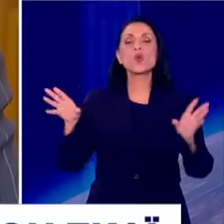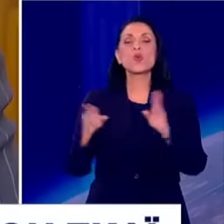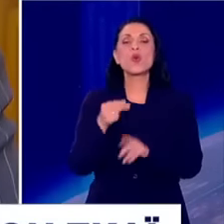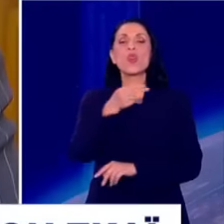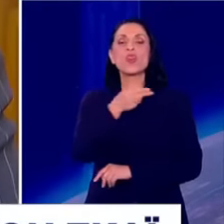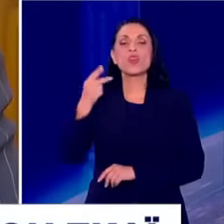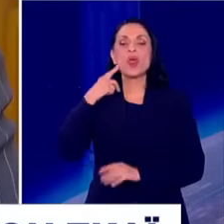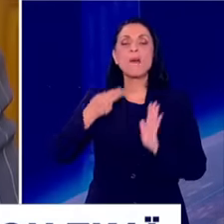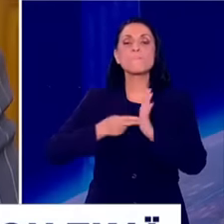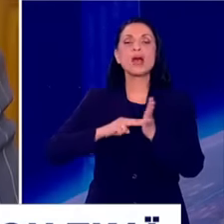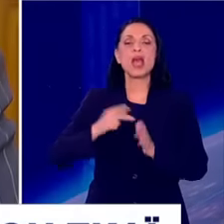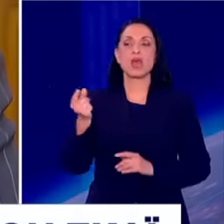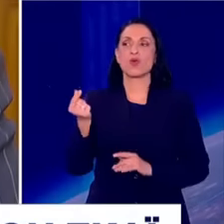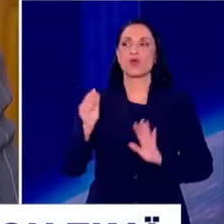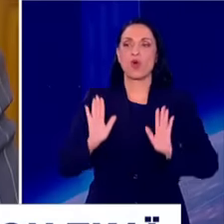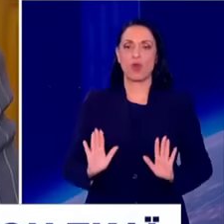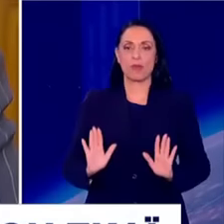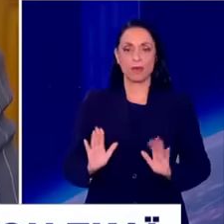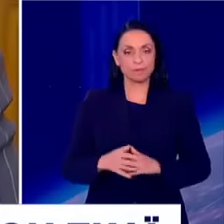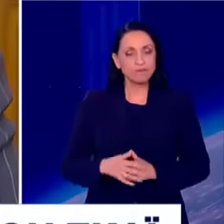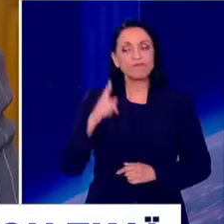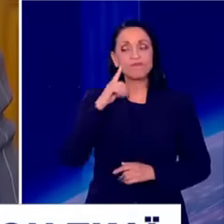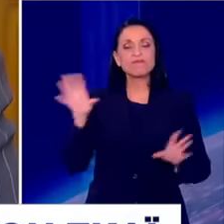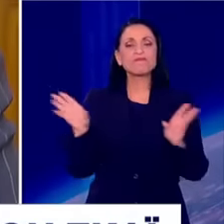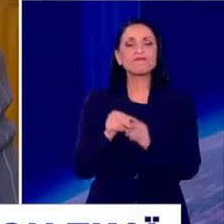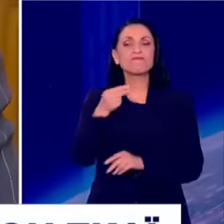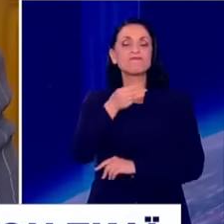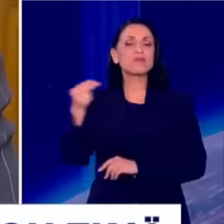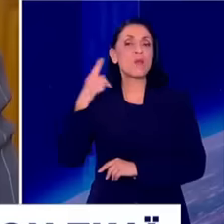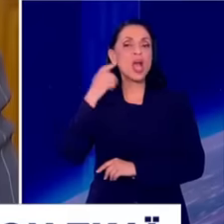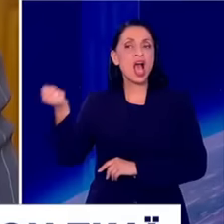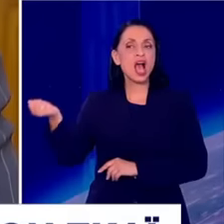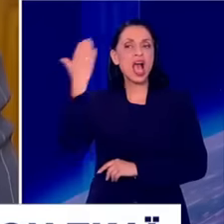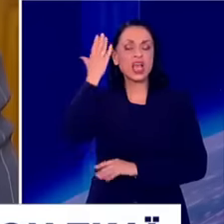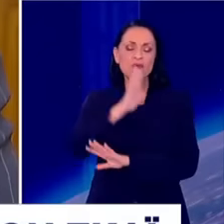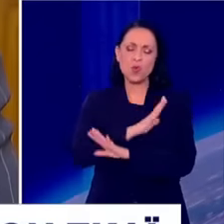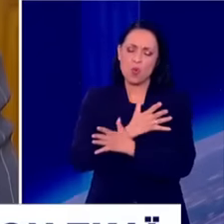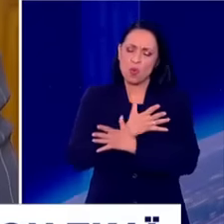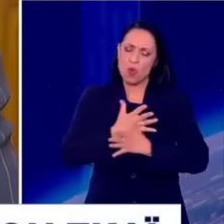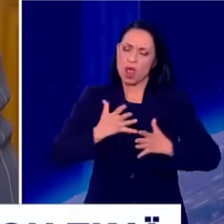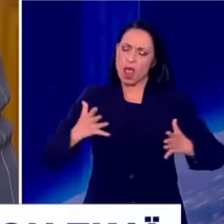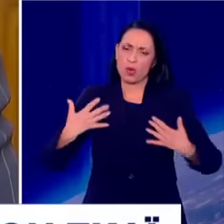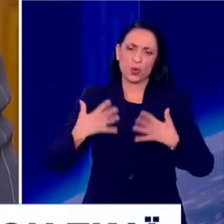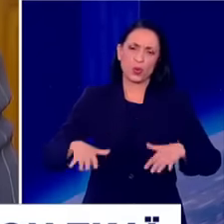μην το αφήσουμε αυτό το θέμα έξω, η ακρίβεια παραμένει ένα τεράστιο πρόβλημα για τους Έλληνες πολίτες. Σας